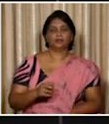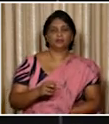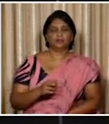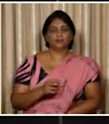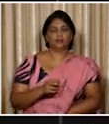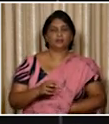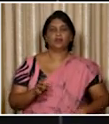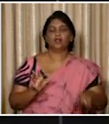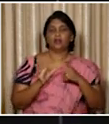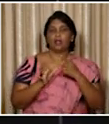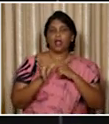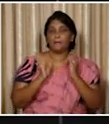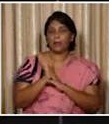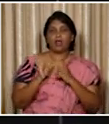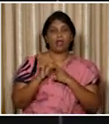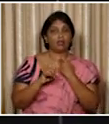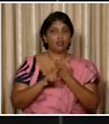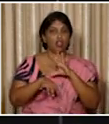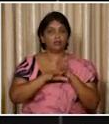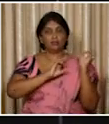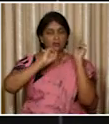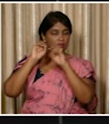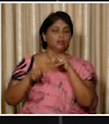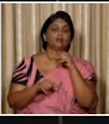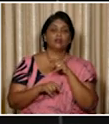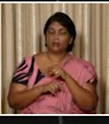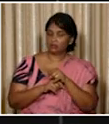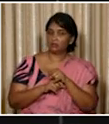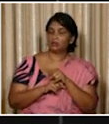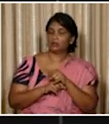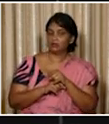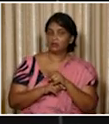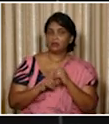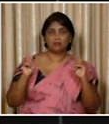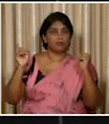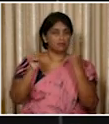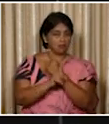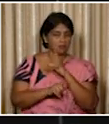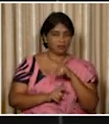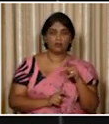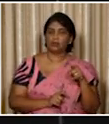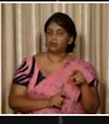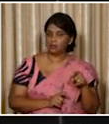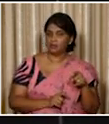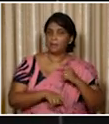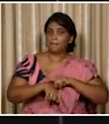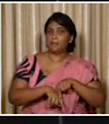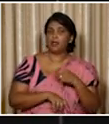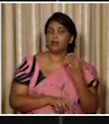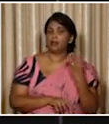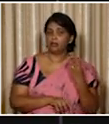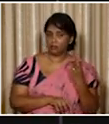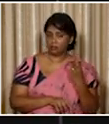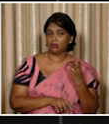வைத்தியசாலையில் அனுமதிக்கப்பட்ட போது கிட்டத்தட்ட 3 மணி நேரமாக அம்மாணவனுக்கு எவ்வித சிகிச்சையும் அளிக்கப்படவில்லை என அந்த ஊர் மக்களும்